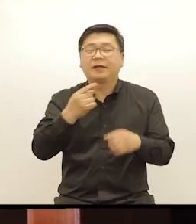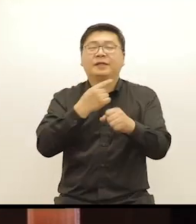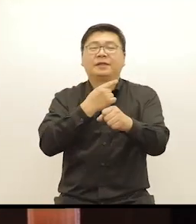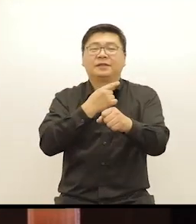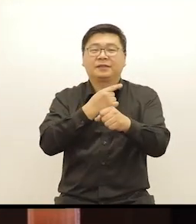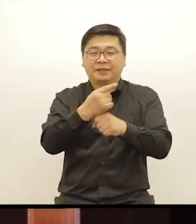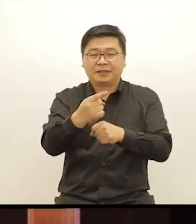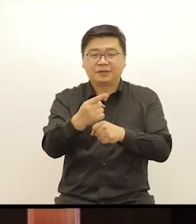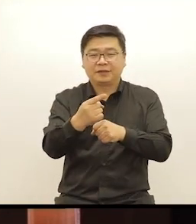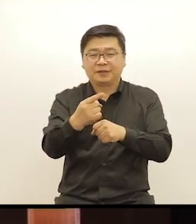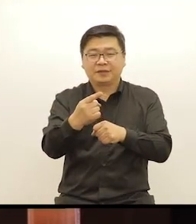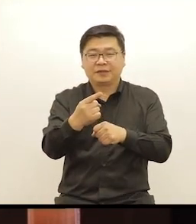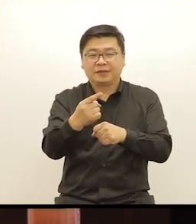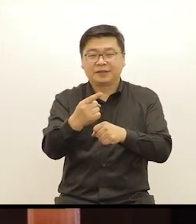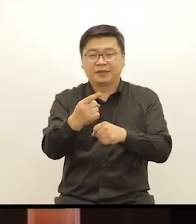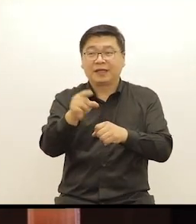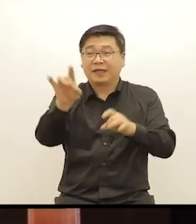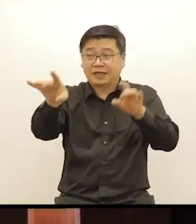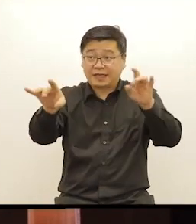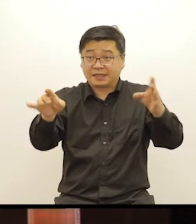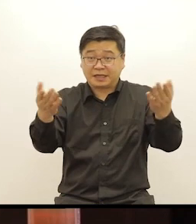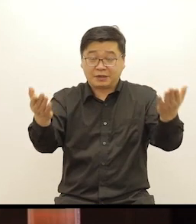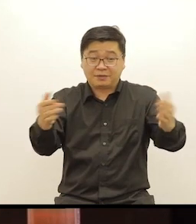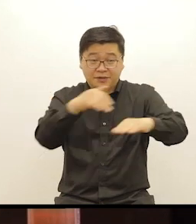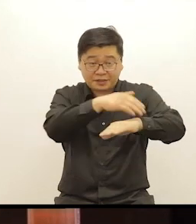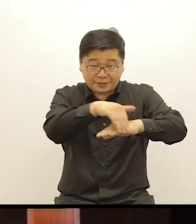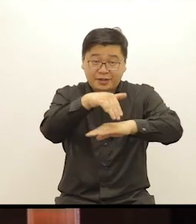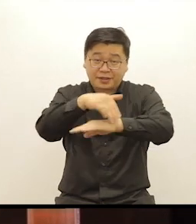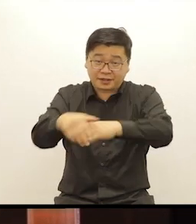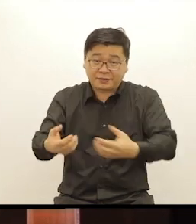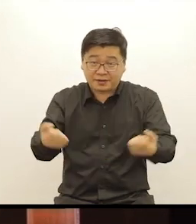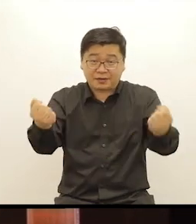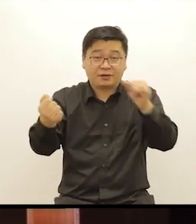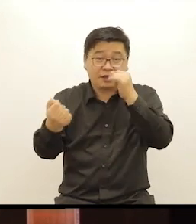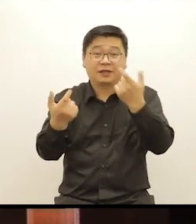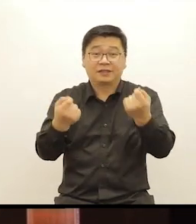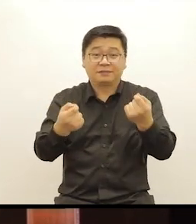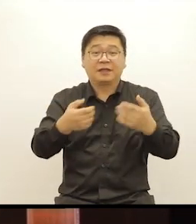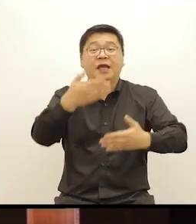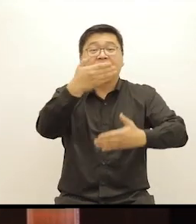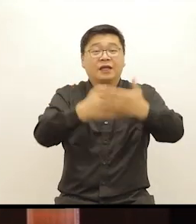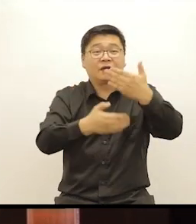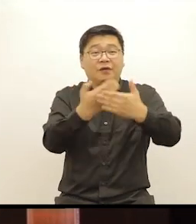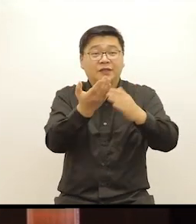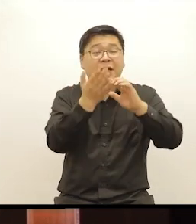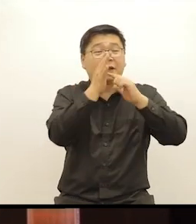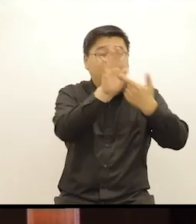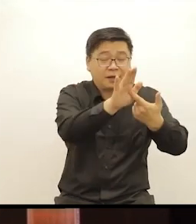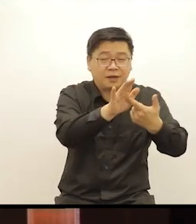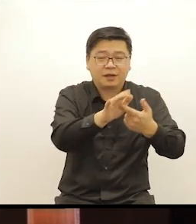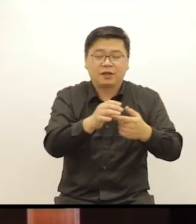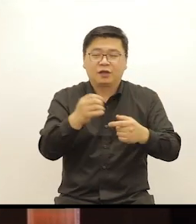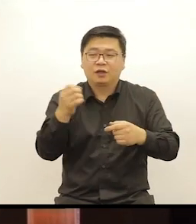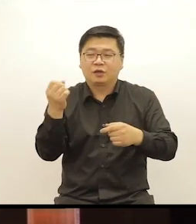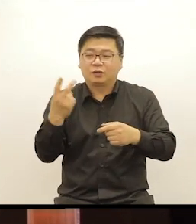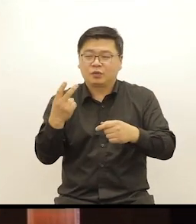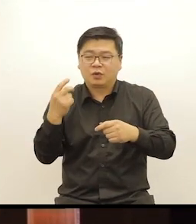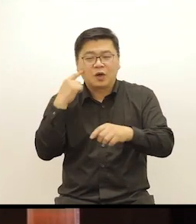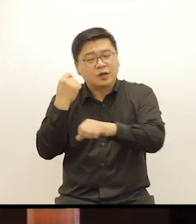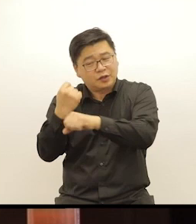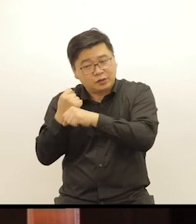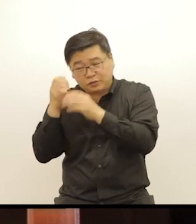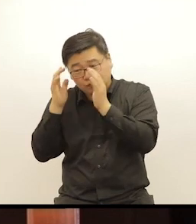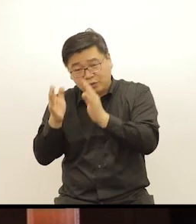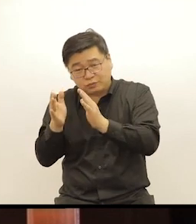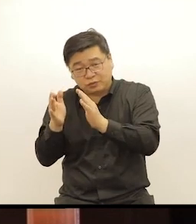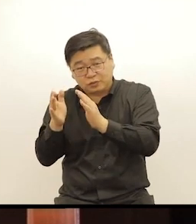내년에 그 각자의 어떤 계획이 있는 것 같습니다. 영상을 통해서 또 누구는 깊이 있는 그 연구와